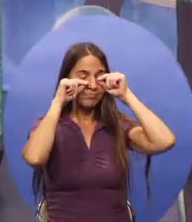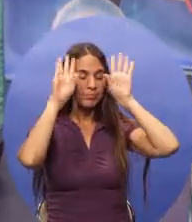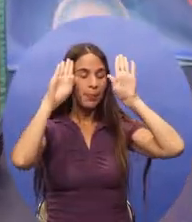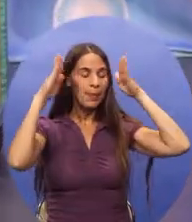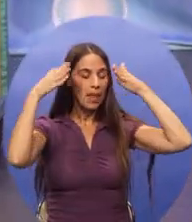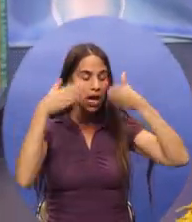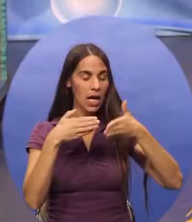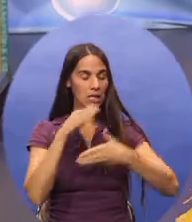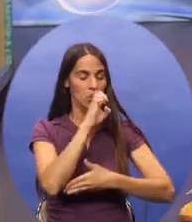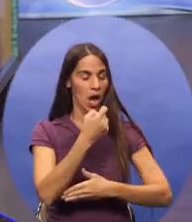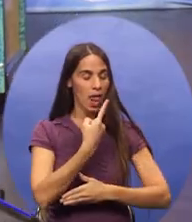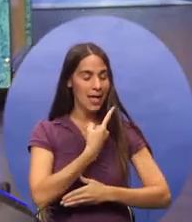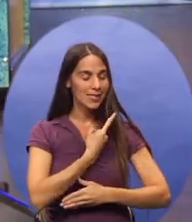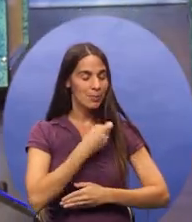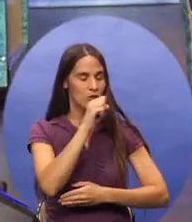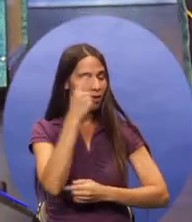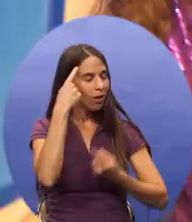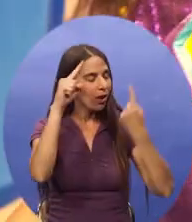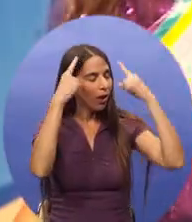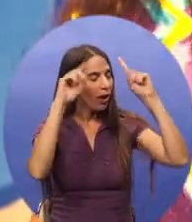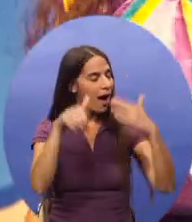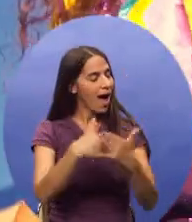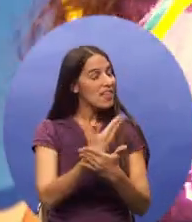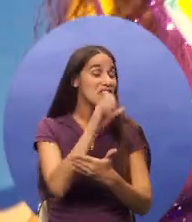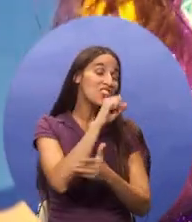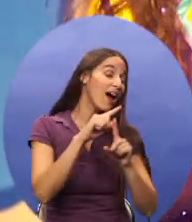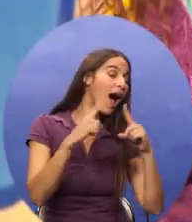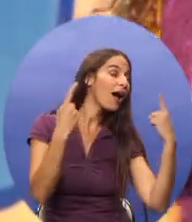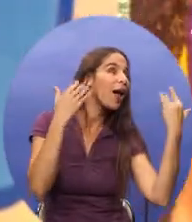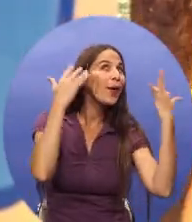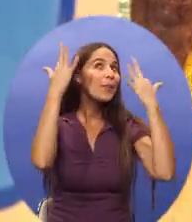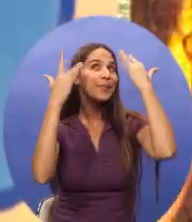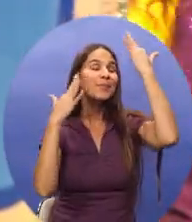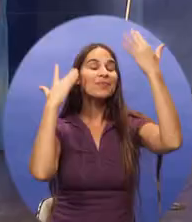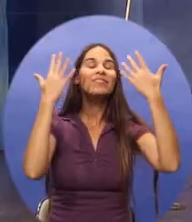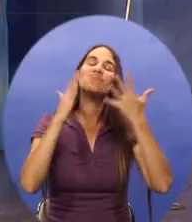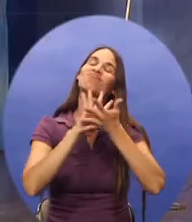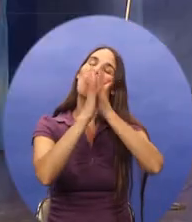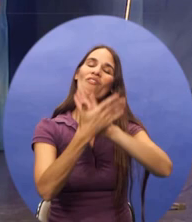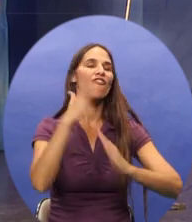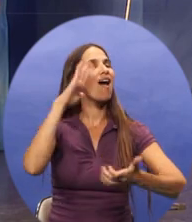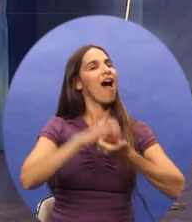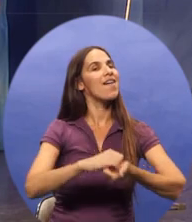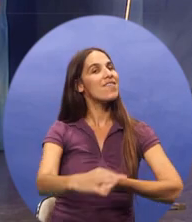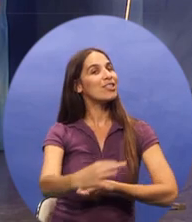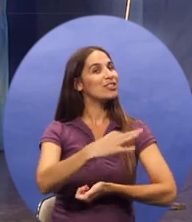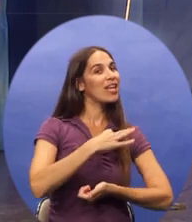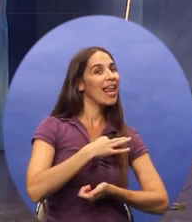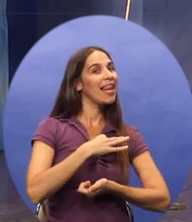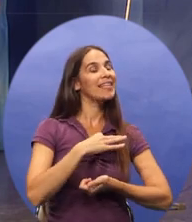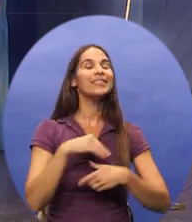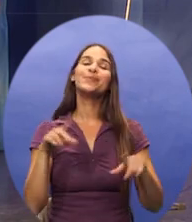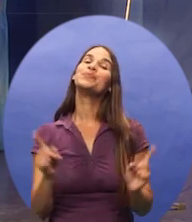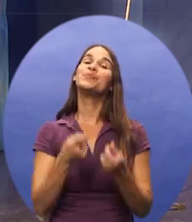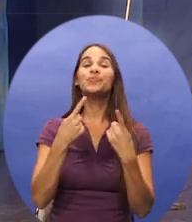יוצם, מתרכז ומזמזם, שיר חדש או שיר אחר שיהיה לי